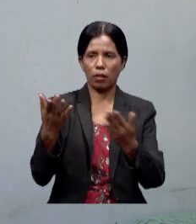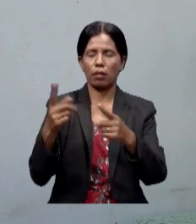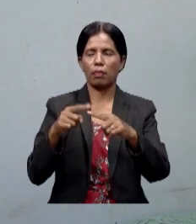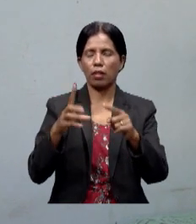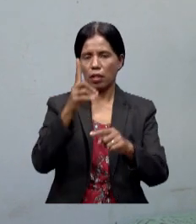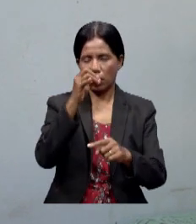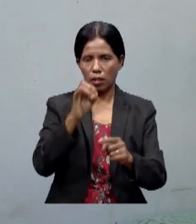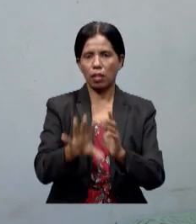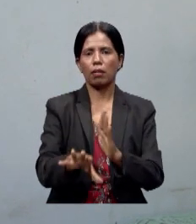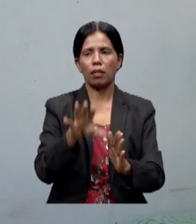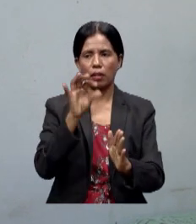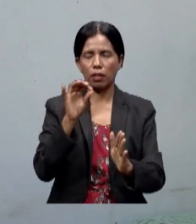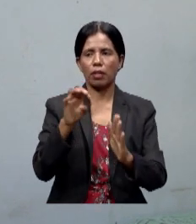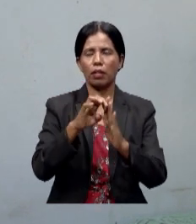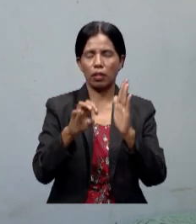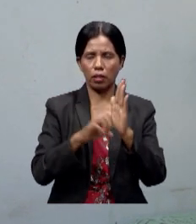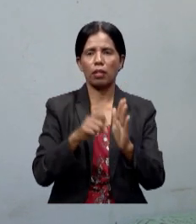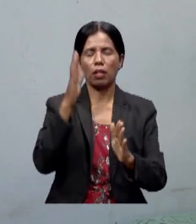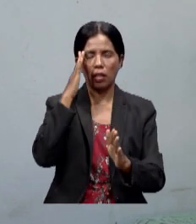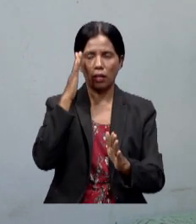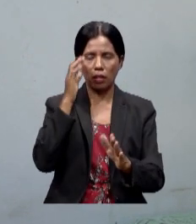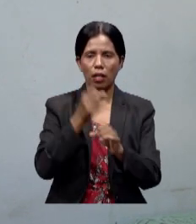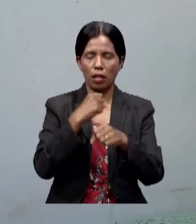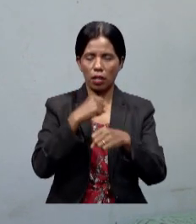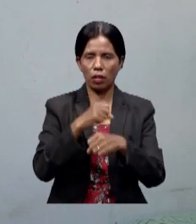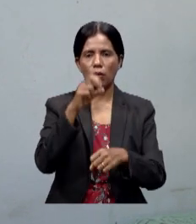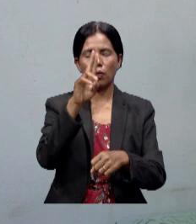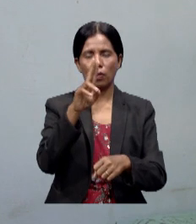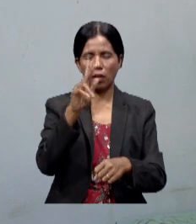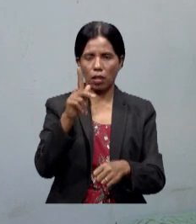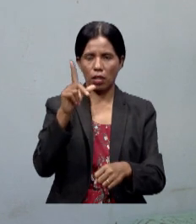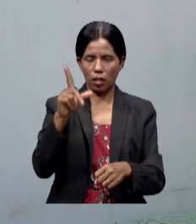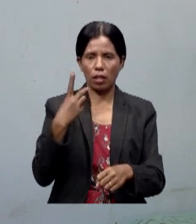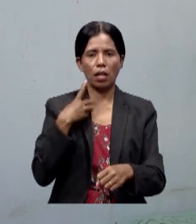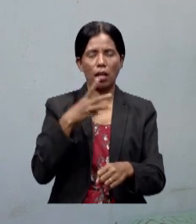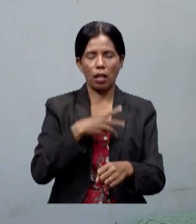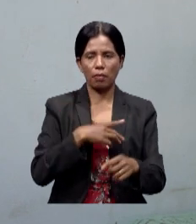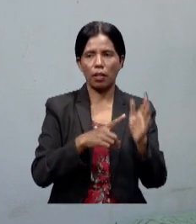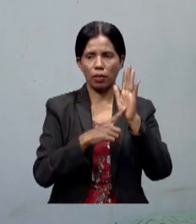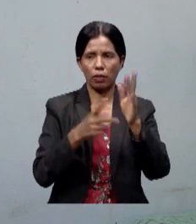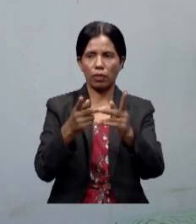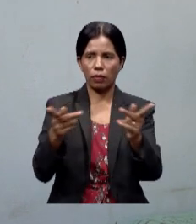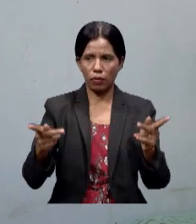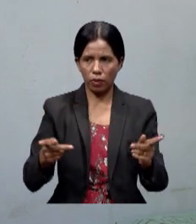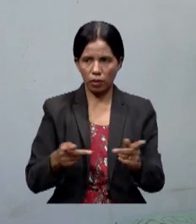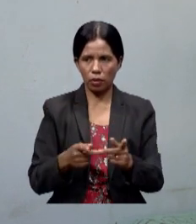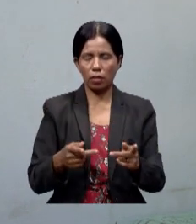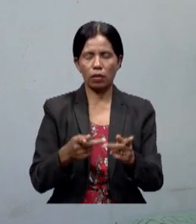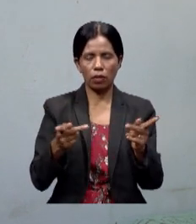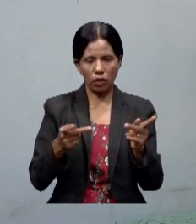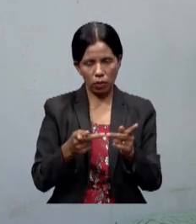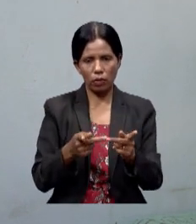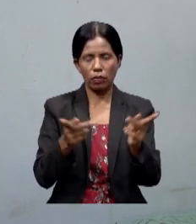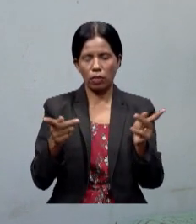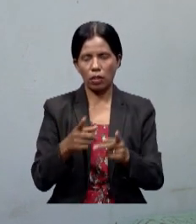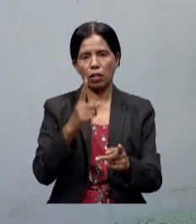dili ma ka hetang stadu ma kanu indi ha bele ba halu mat be ida ba nia da ami hatudu be rai de be dia uituan sabalete ne bane ne